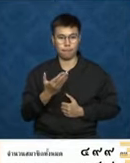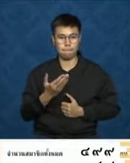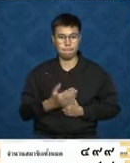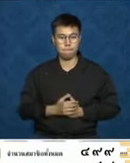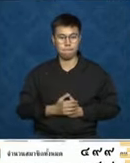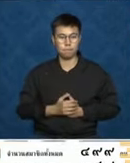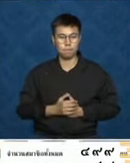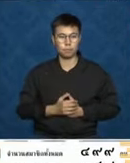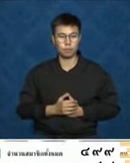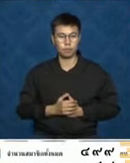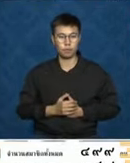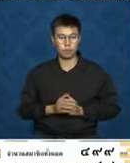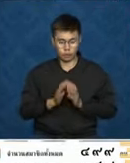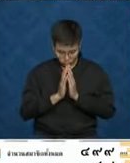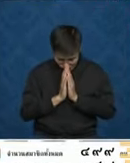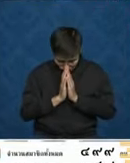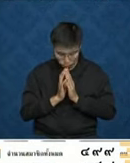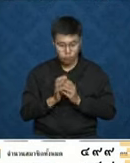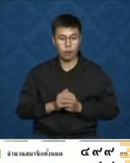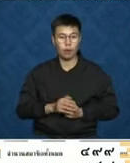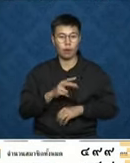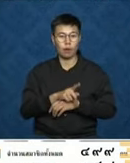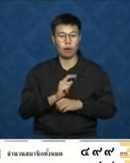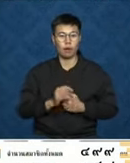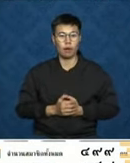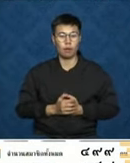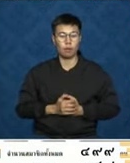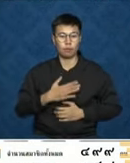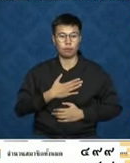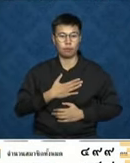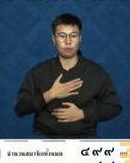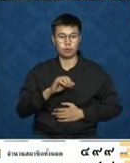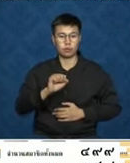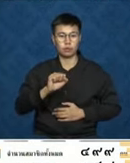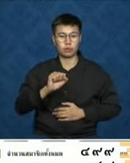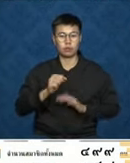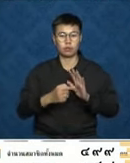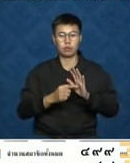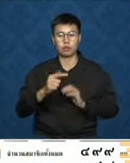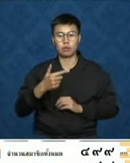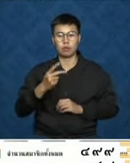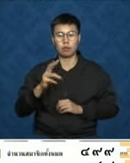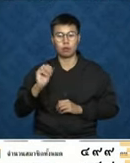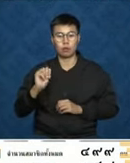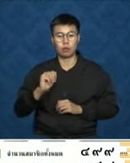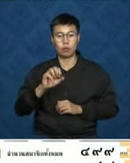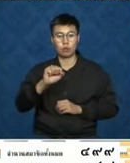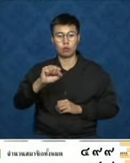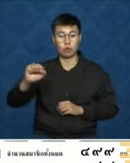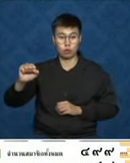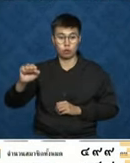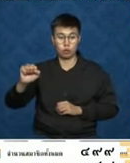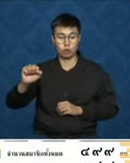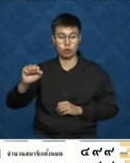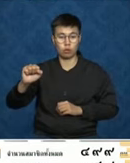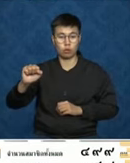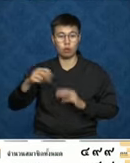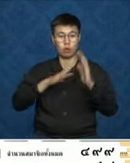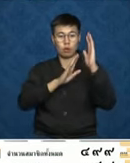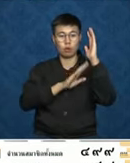ครับกราบเรียนท่านประธานสภาที่เคารพกระผมนายสังคมแดงโชติสมาชิกสภาผู้แทนราษฎรจังหวัด